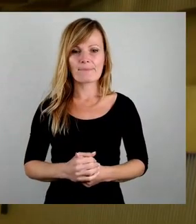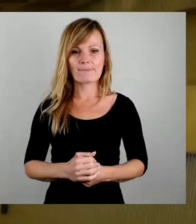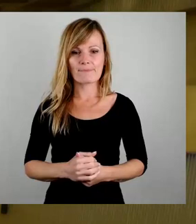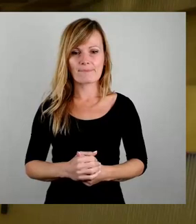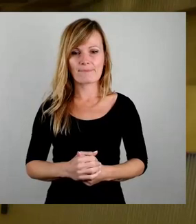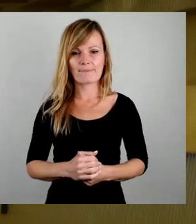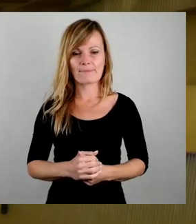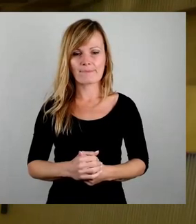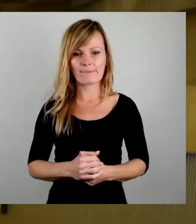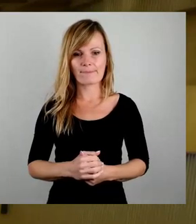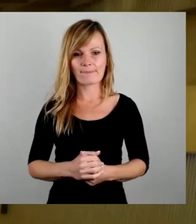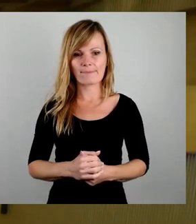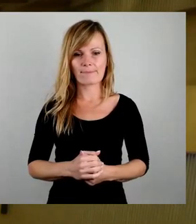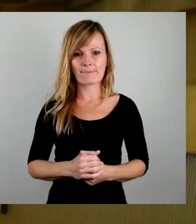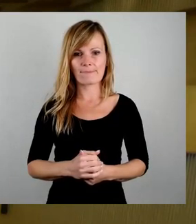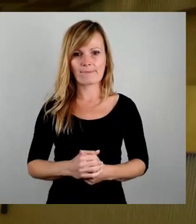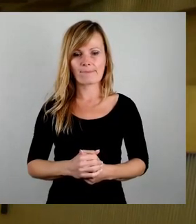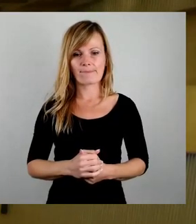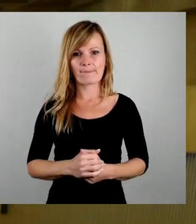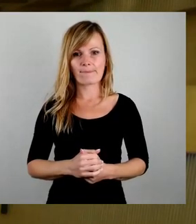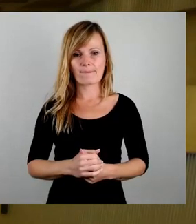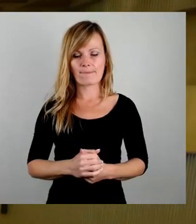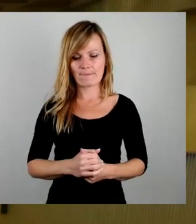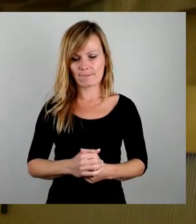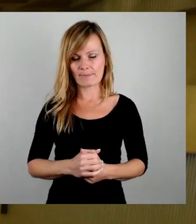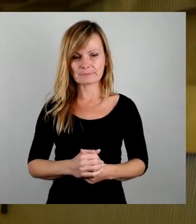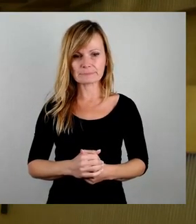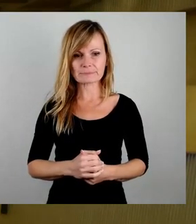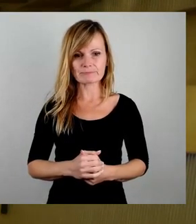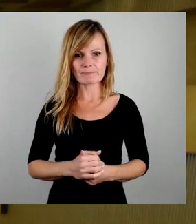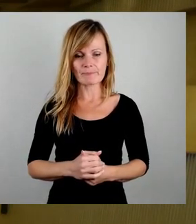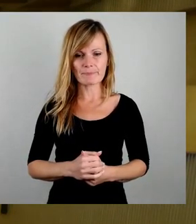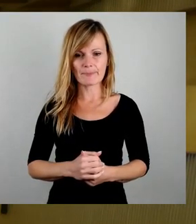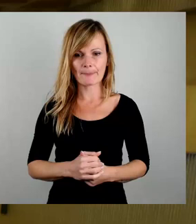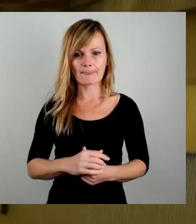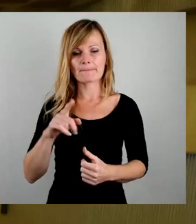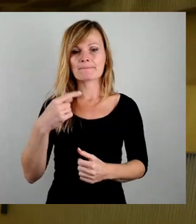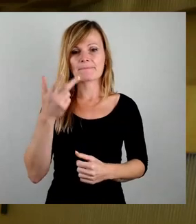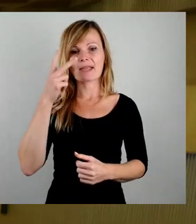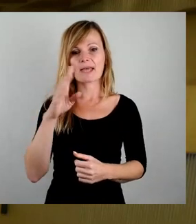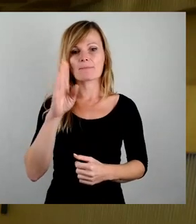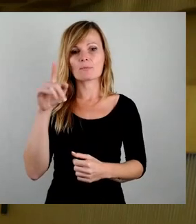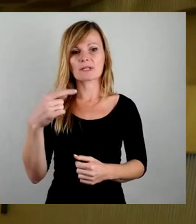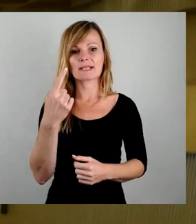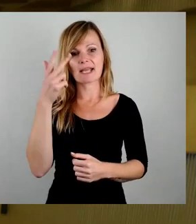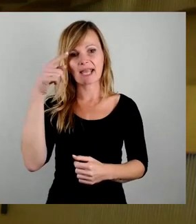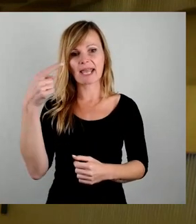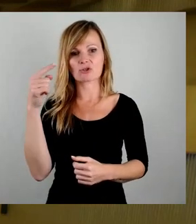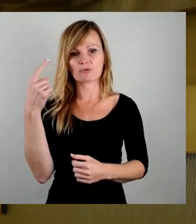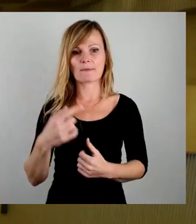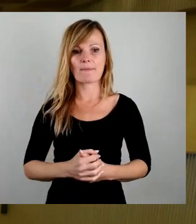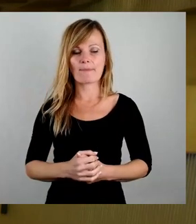Herr Wirtz, Sie wollen nicht mehr? Gut, dann haben wir als Nächsten Herrn Böhm und dann Herrn Genschmann.